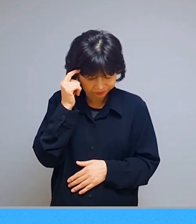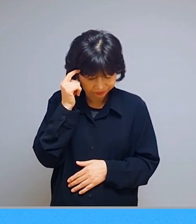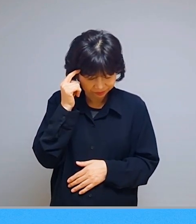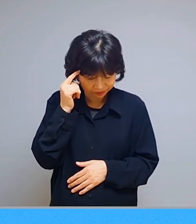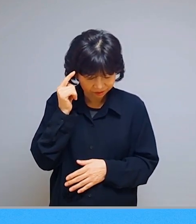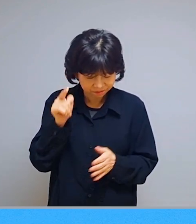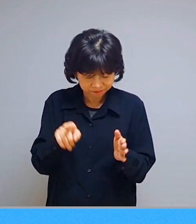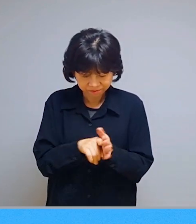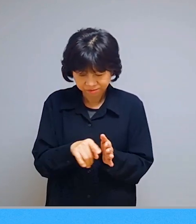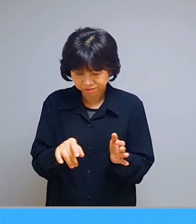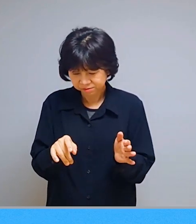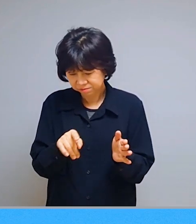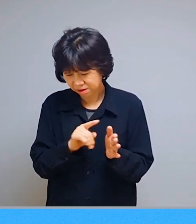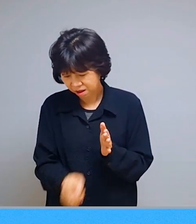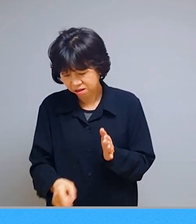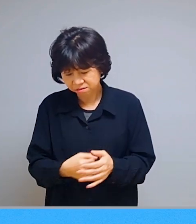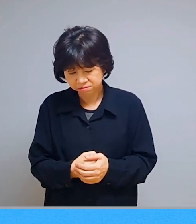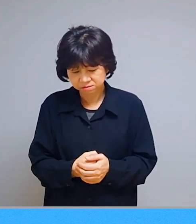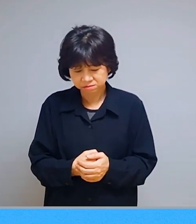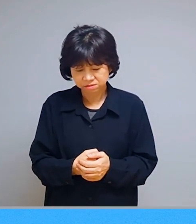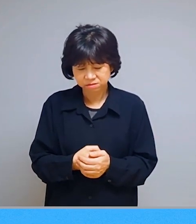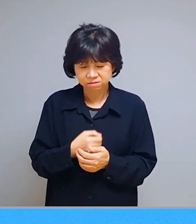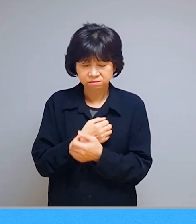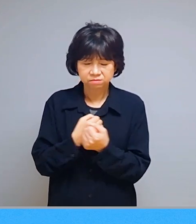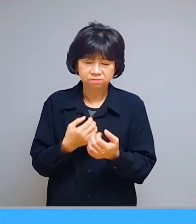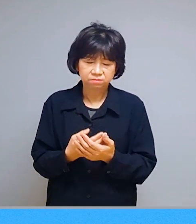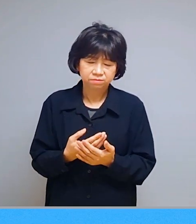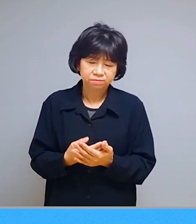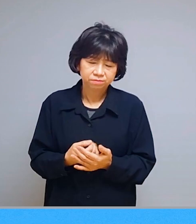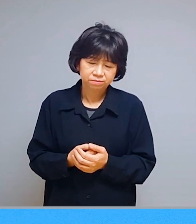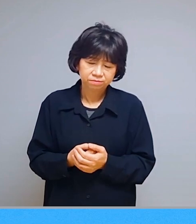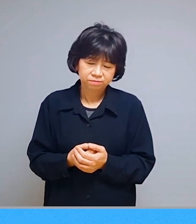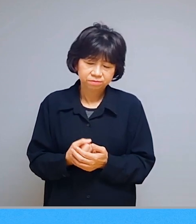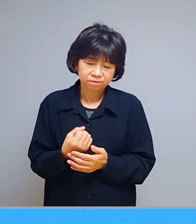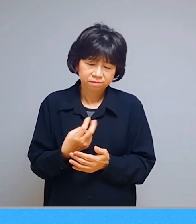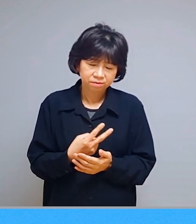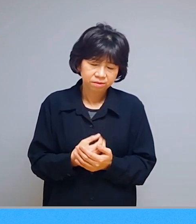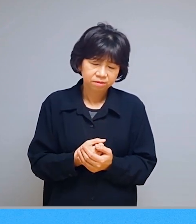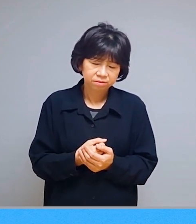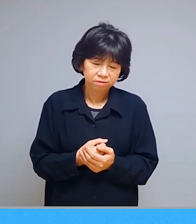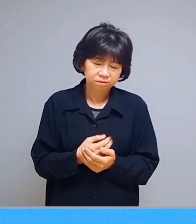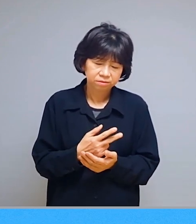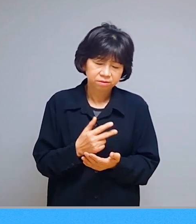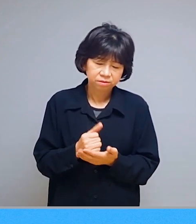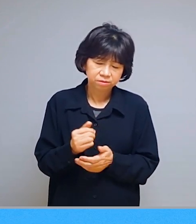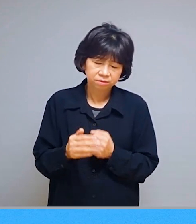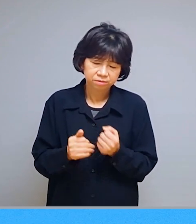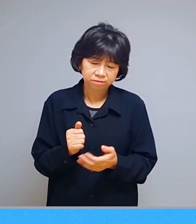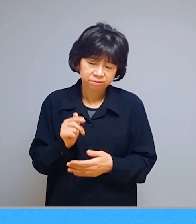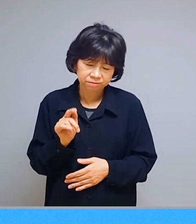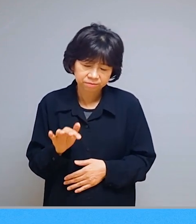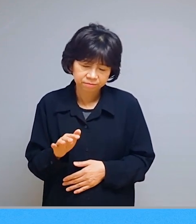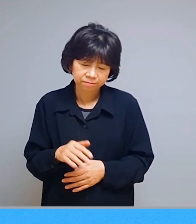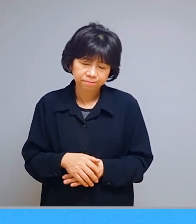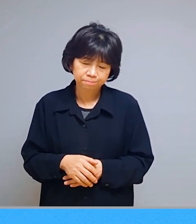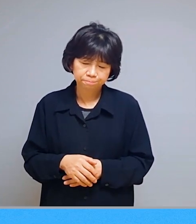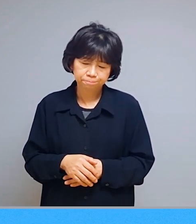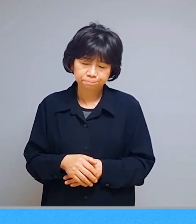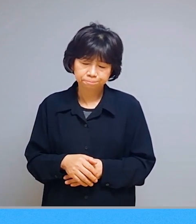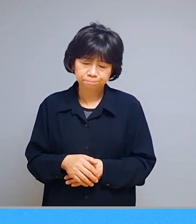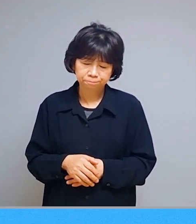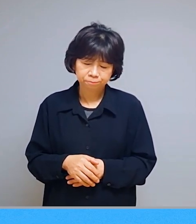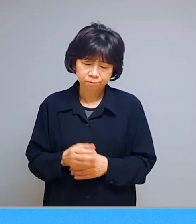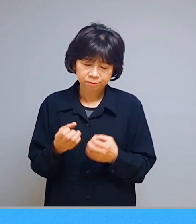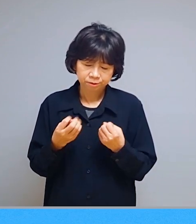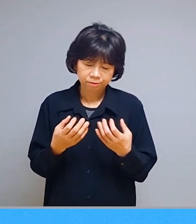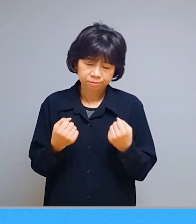순식간에 사라졌습니다. 하나님 용서하여 주시옵소서. 다시 한번 여호와 하나님을 앙망합니다. 바라봅니다.